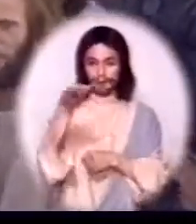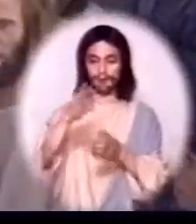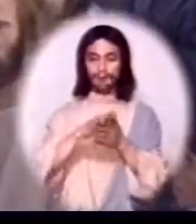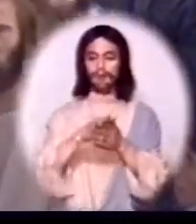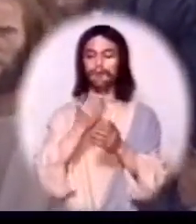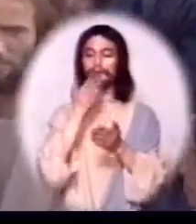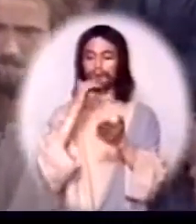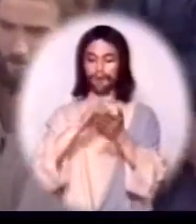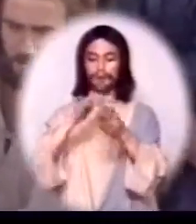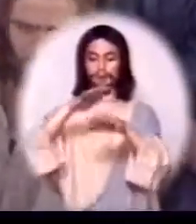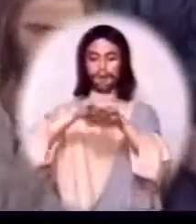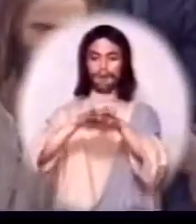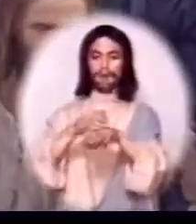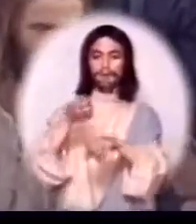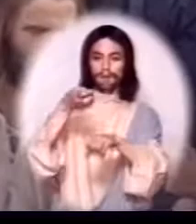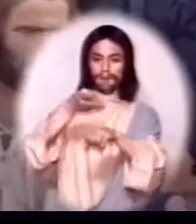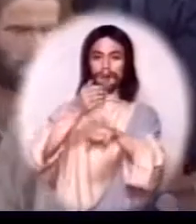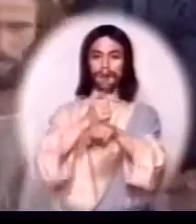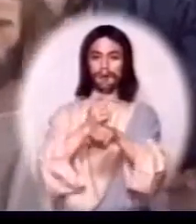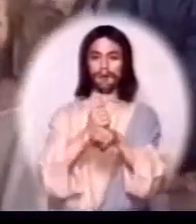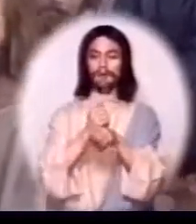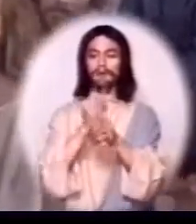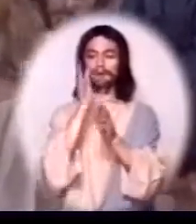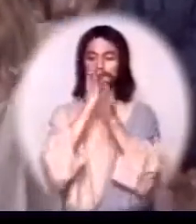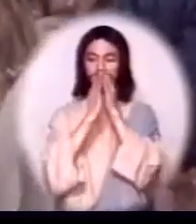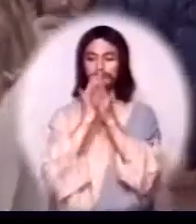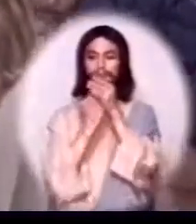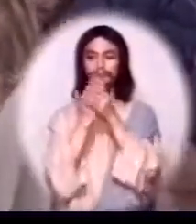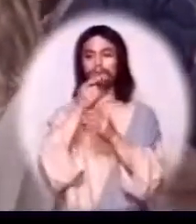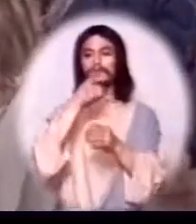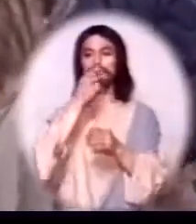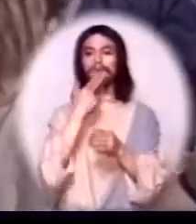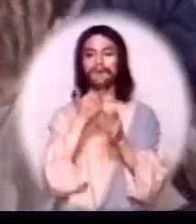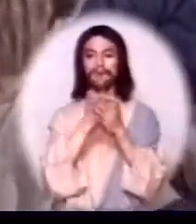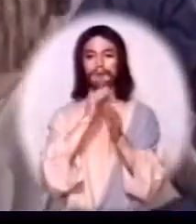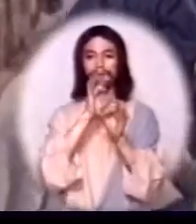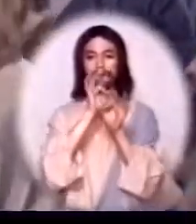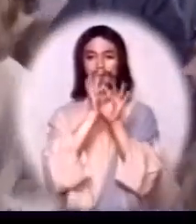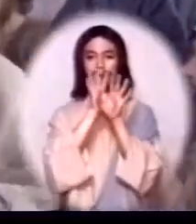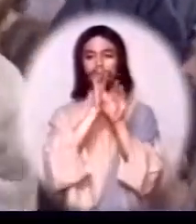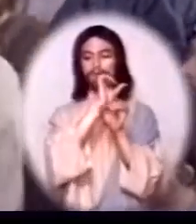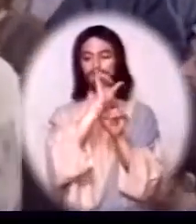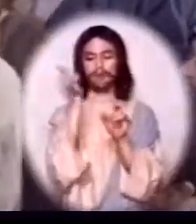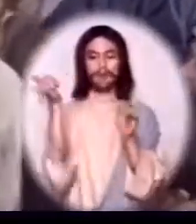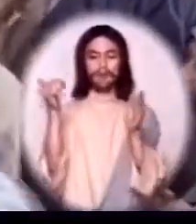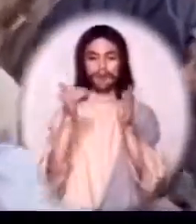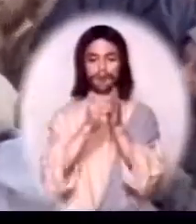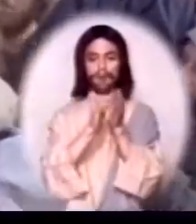어떤 씨는 자갈밭에 떨어져서 식물이 싹이 틀 때 수분이 없음으로 말라 죽었으며